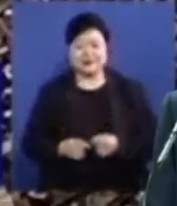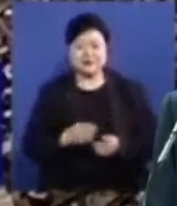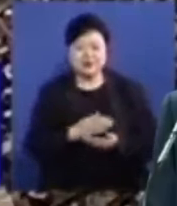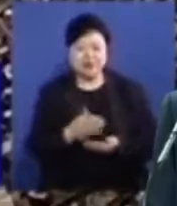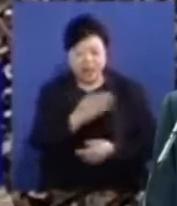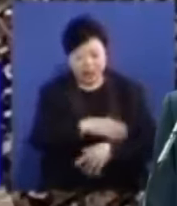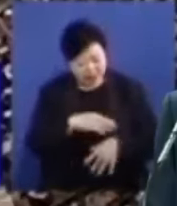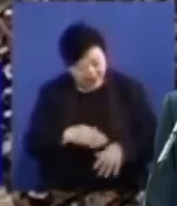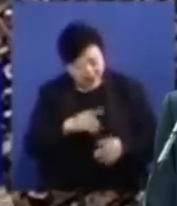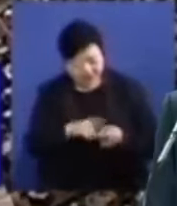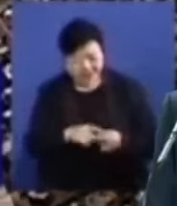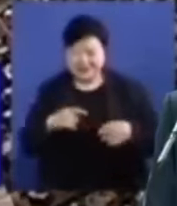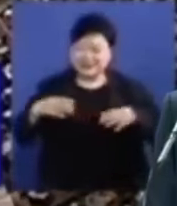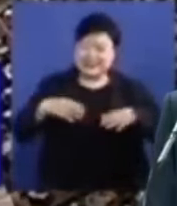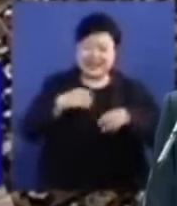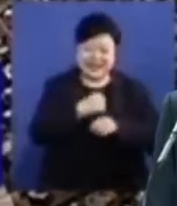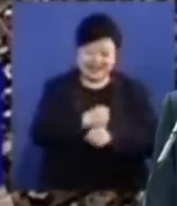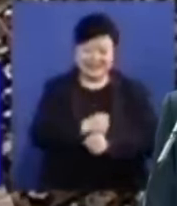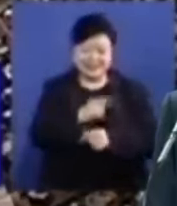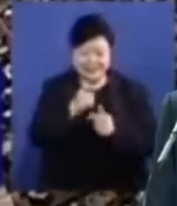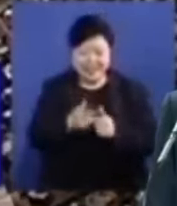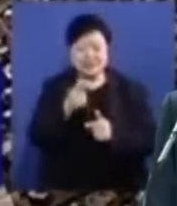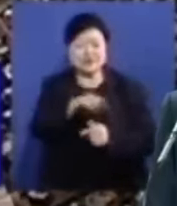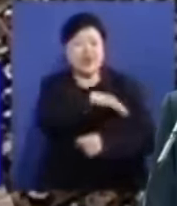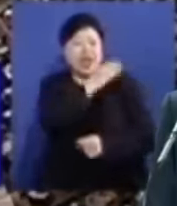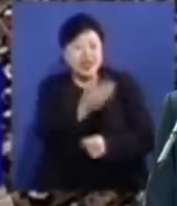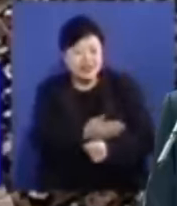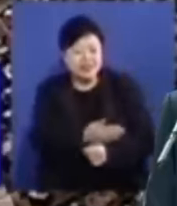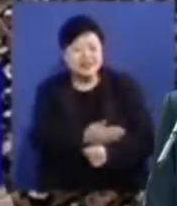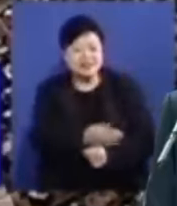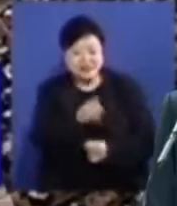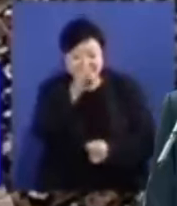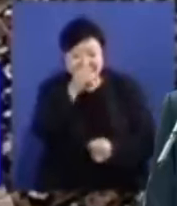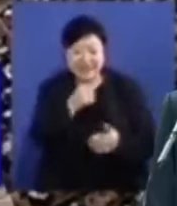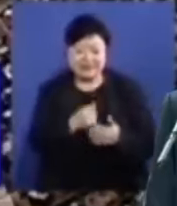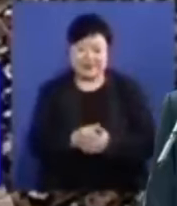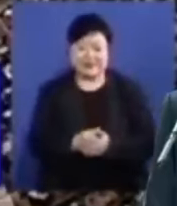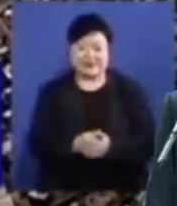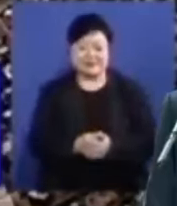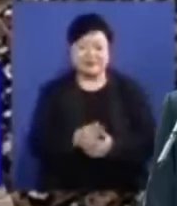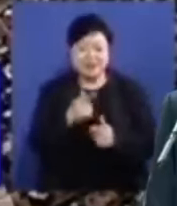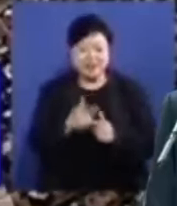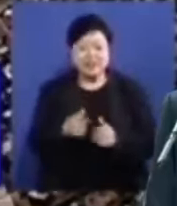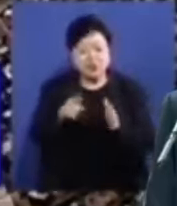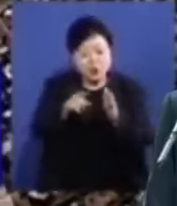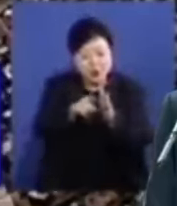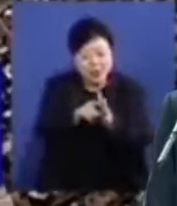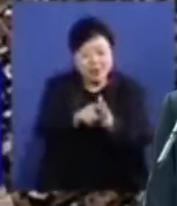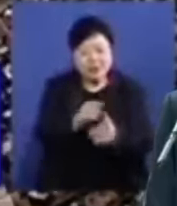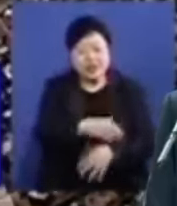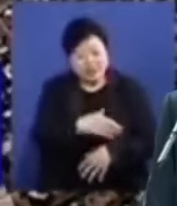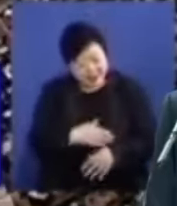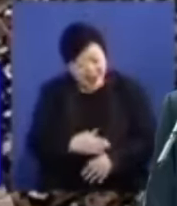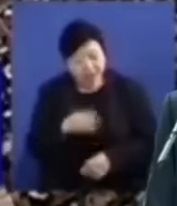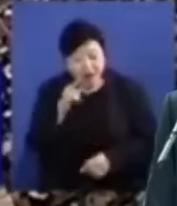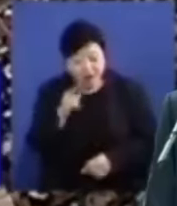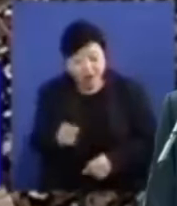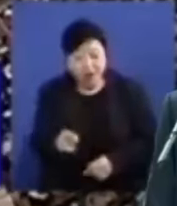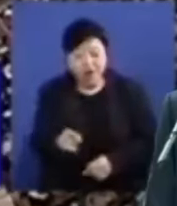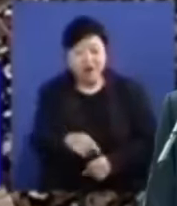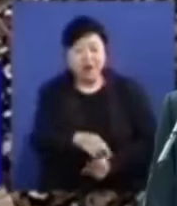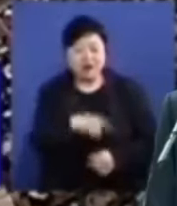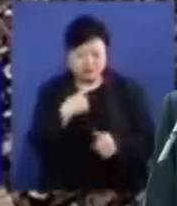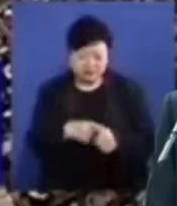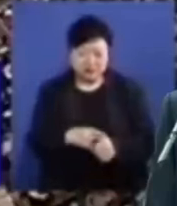약한 것들에 대하여 자랑하리니 이는 그리스도의 능력이 내게 머물게 하려 함이라. 그러므로 내가 그리스도를 위하여 약한 것들과